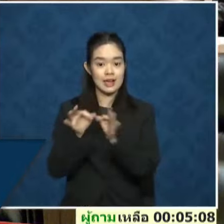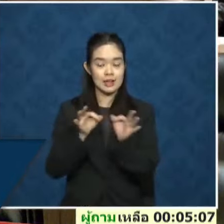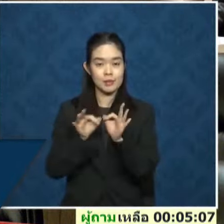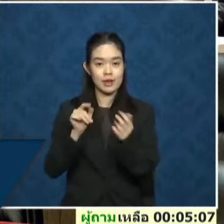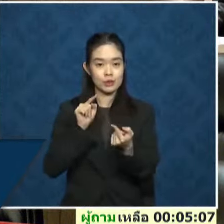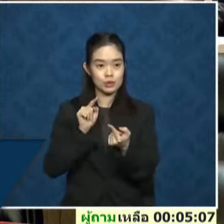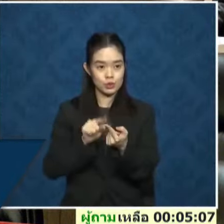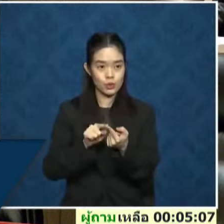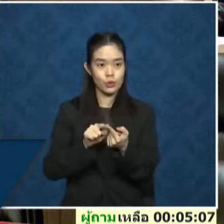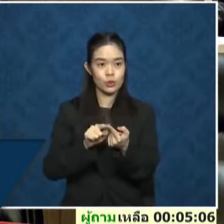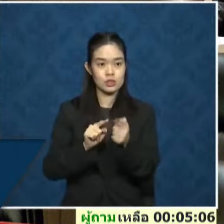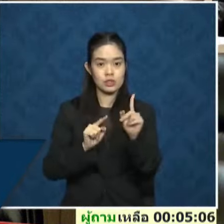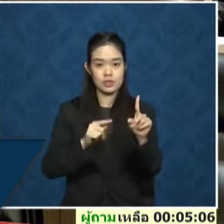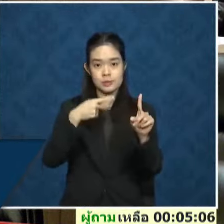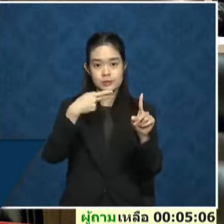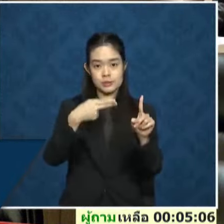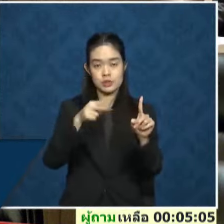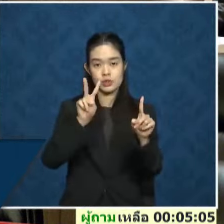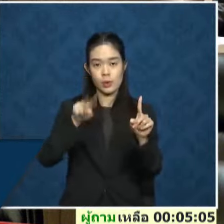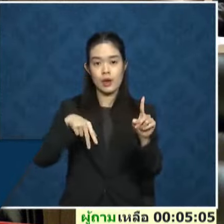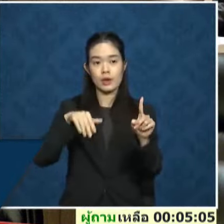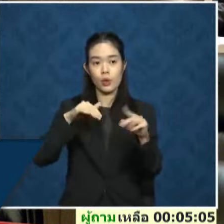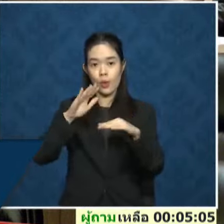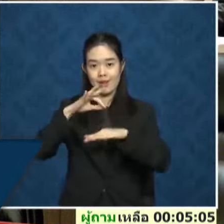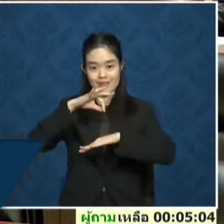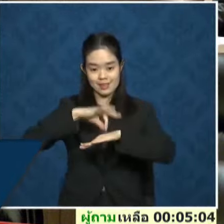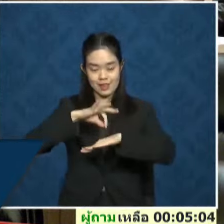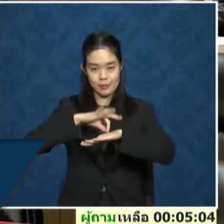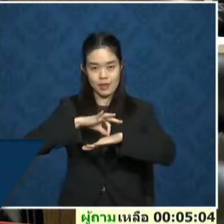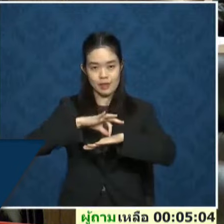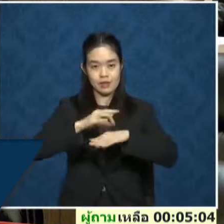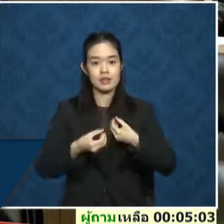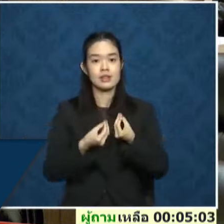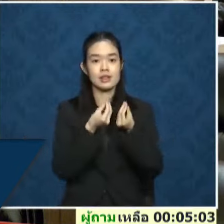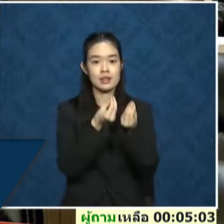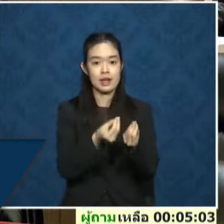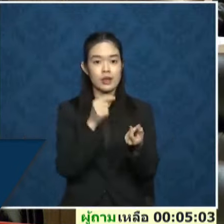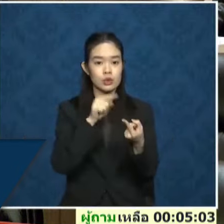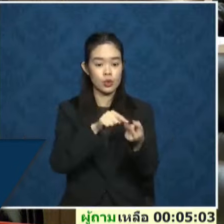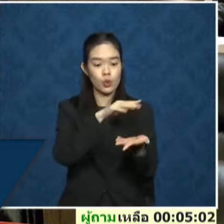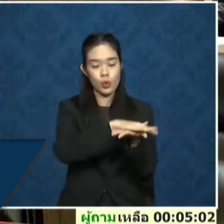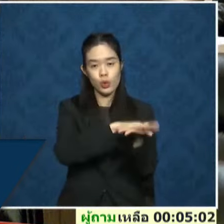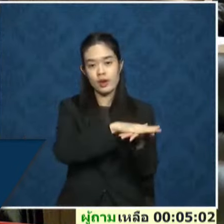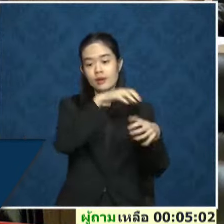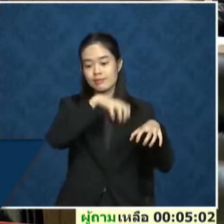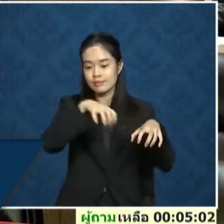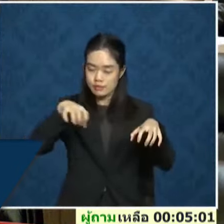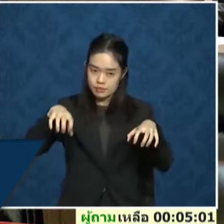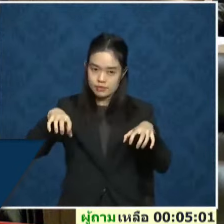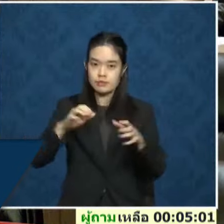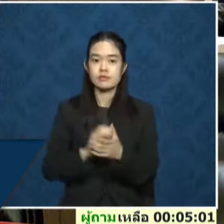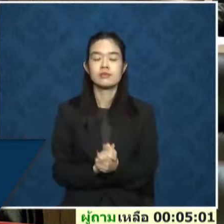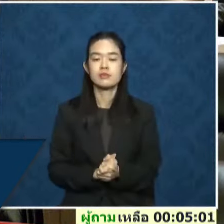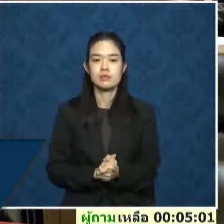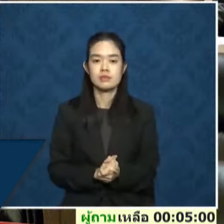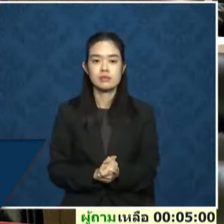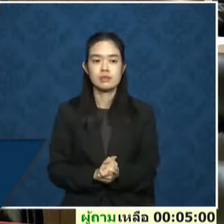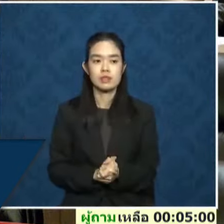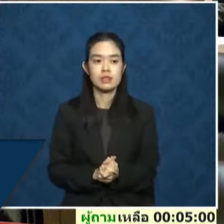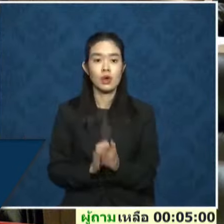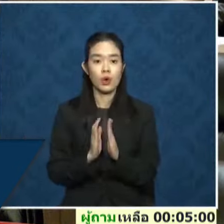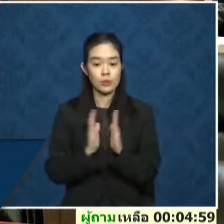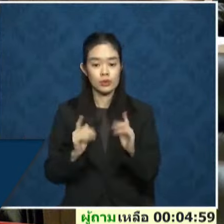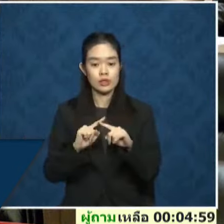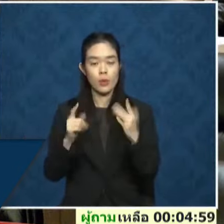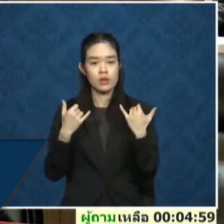ะคะนักการพันโรง 12,000 อัตราที่ท่านจะคืนให้กับโรงเรียนนะคะและดิฉันอยากจะขอฝากท่านอีกสักเล็กน้อยว่า ยกเลิกเรื่